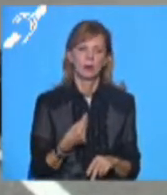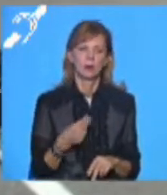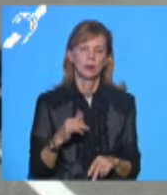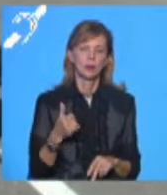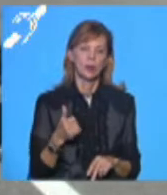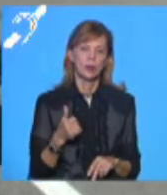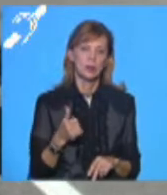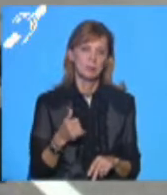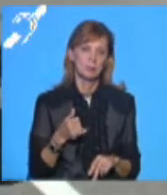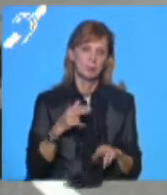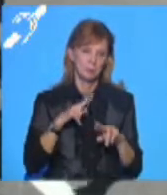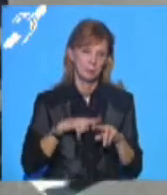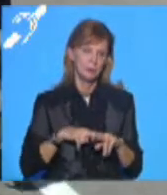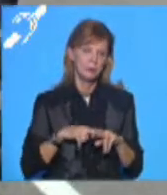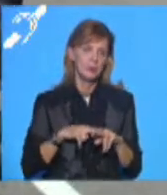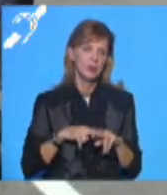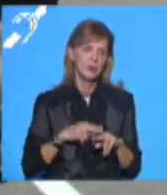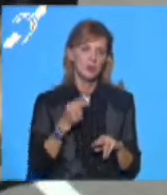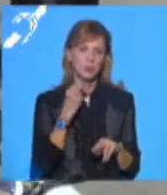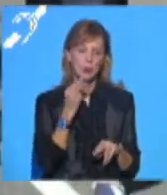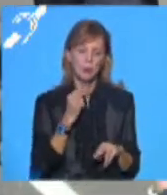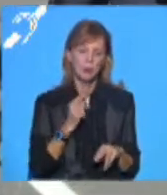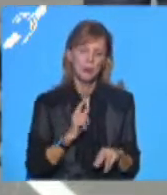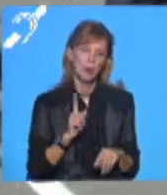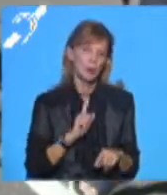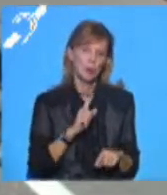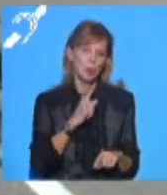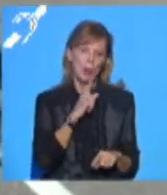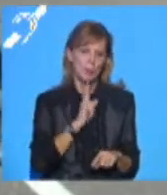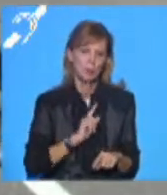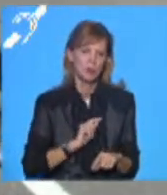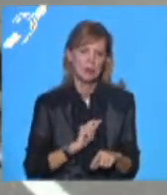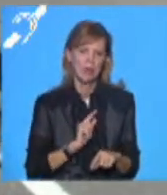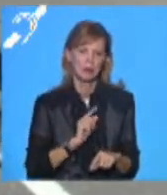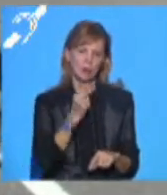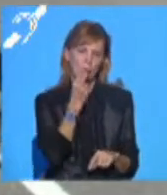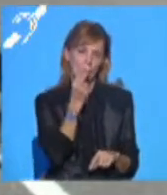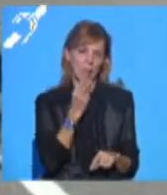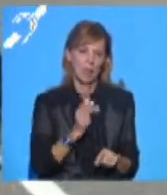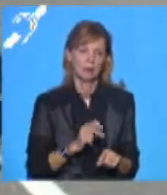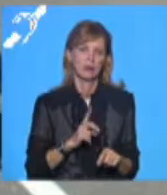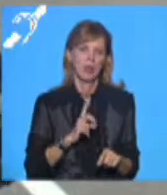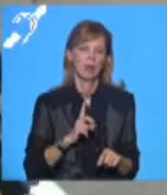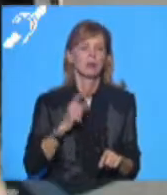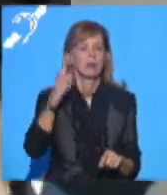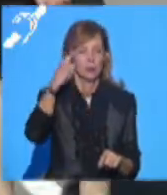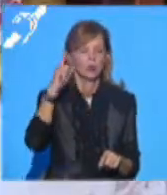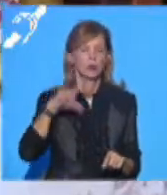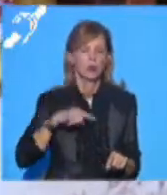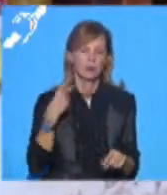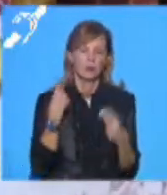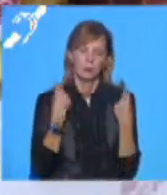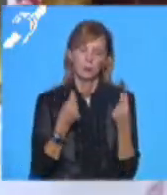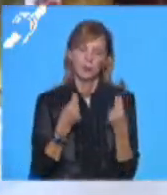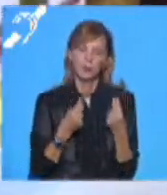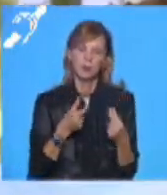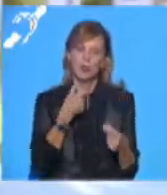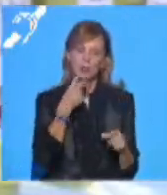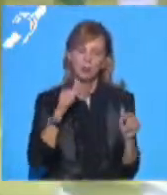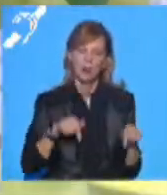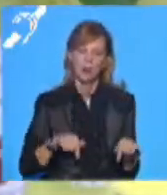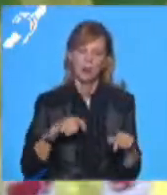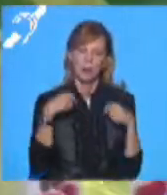și celelalte nu prea le-am degustat, să zic așa, dar cu siguranță sunt toate bune. Anul